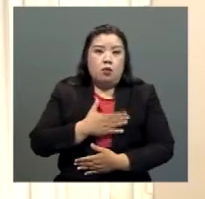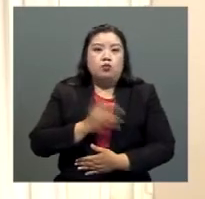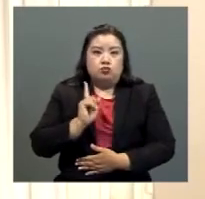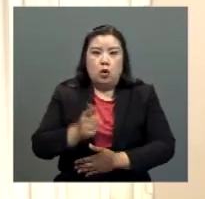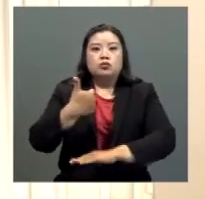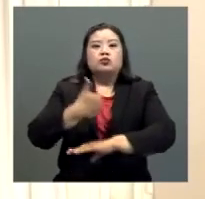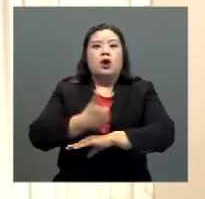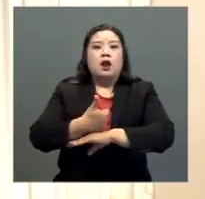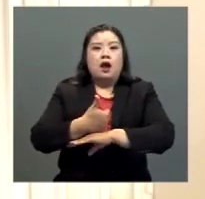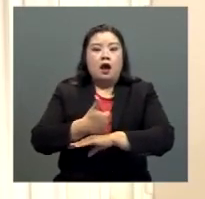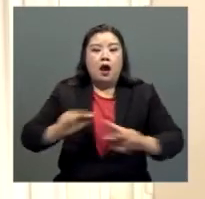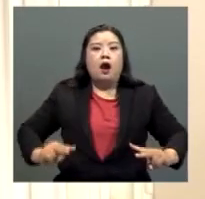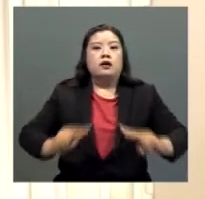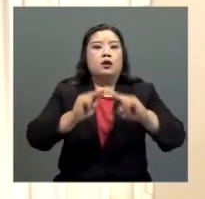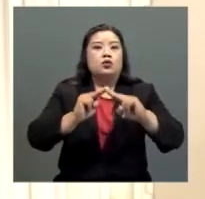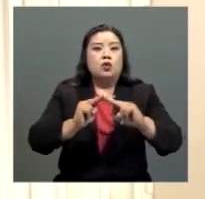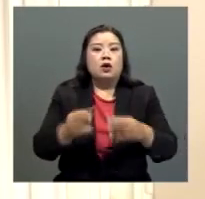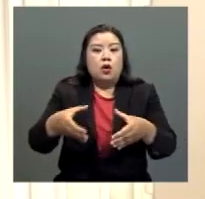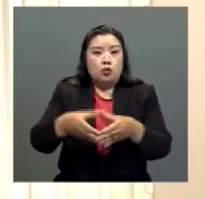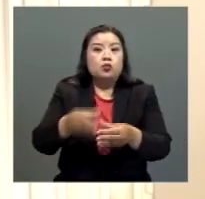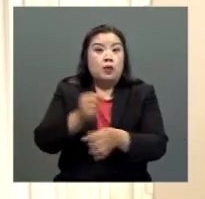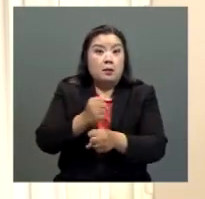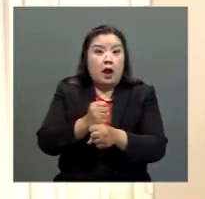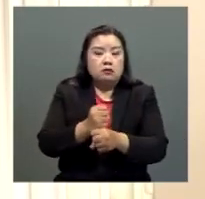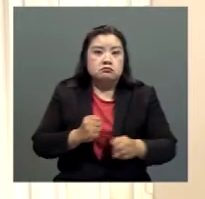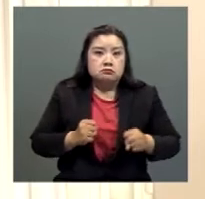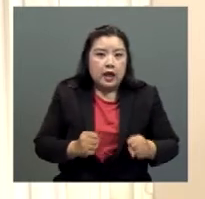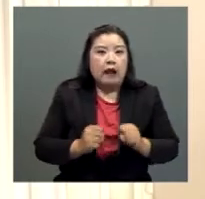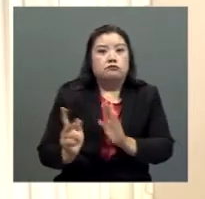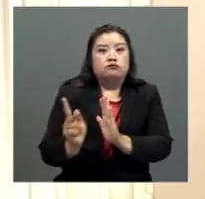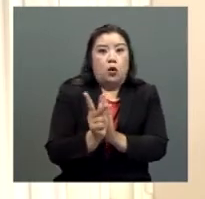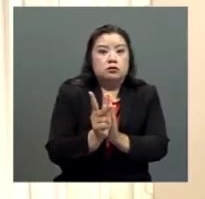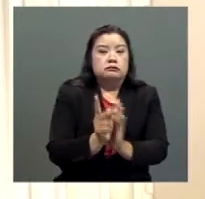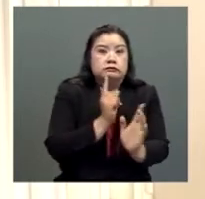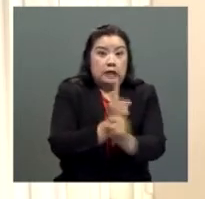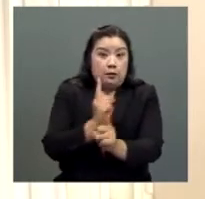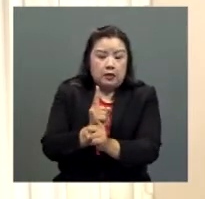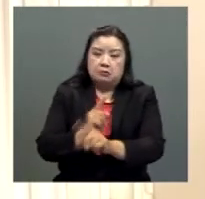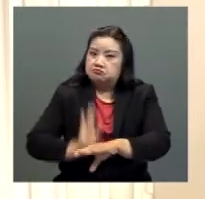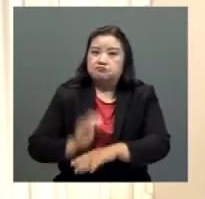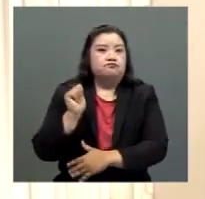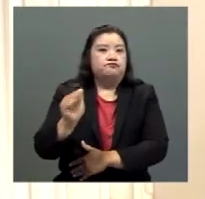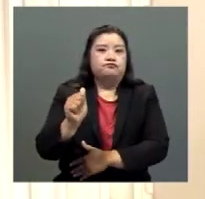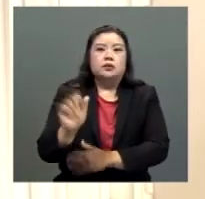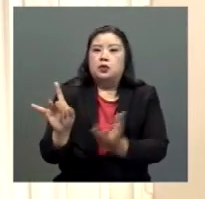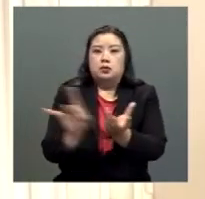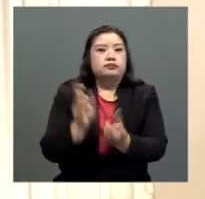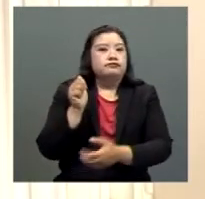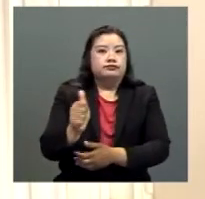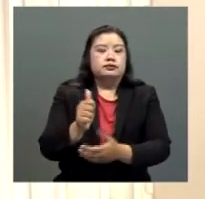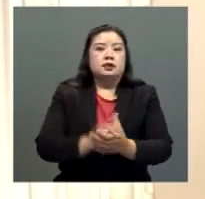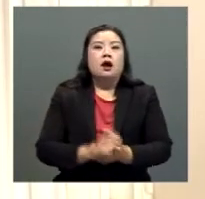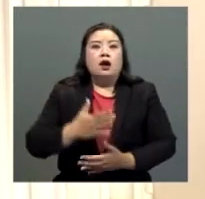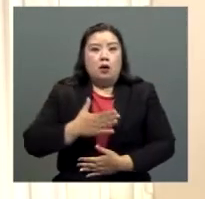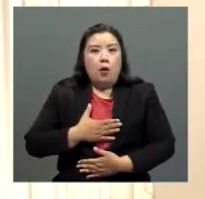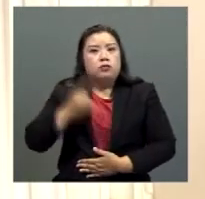ำให้ทุกกระทรวงทุกหน่วยงานได้ทำหน้าที่อย่างถูกต้องเหมาะสมและมีประสิทธิภาพผมทราบดีถึง